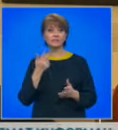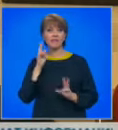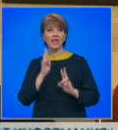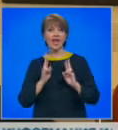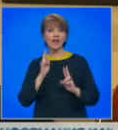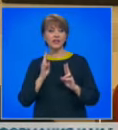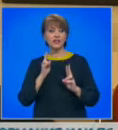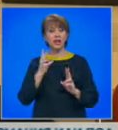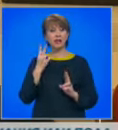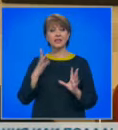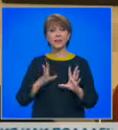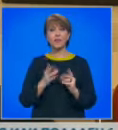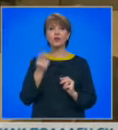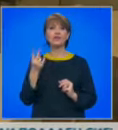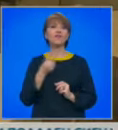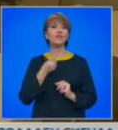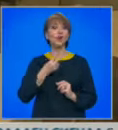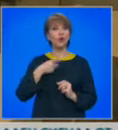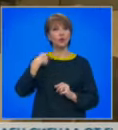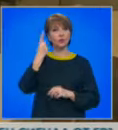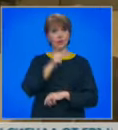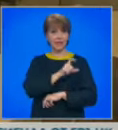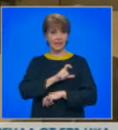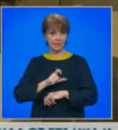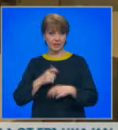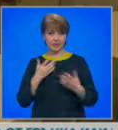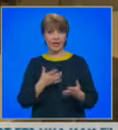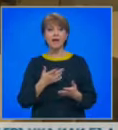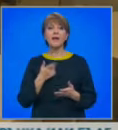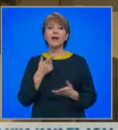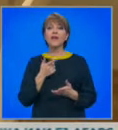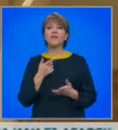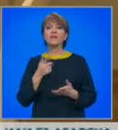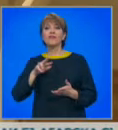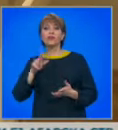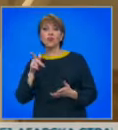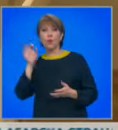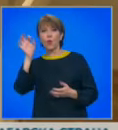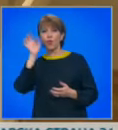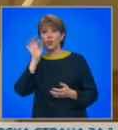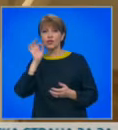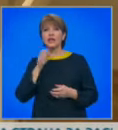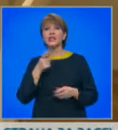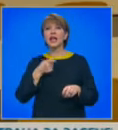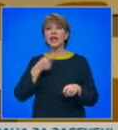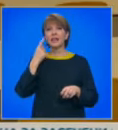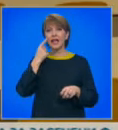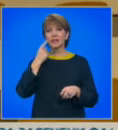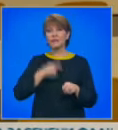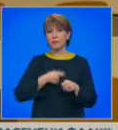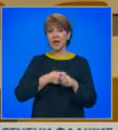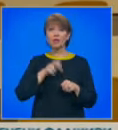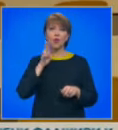едва от идния вторник. В 18-то училище тестовете ще правят учителите, няколко родители и двете медицински сестри. От